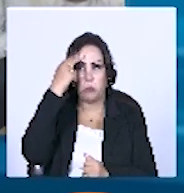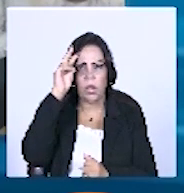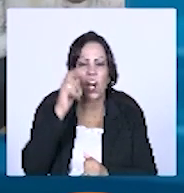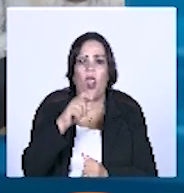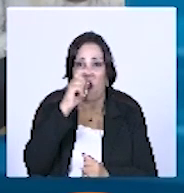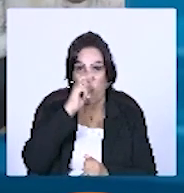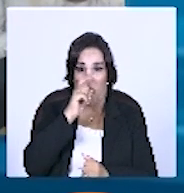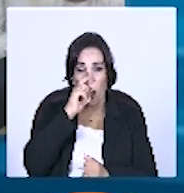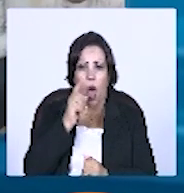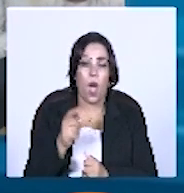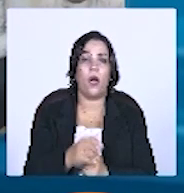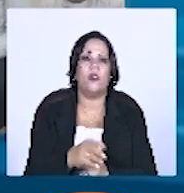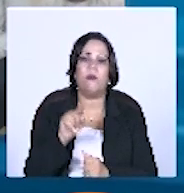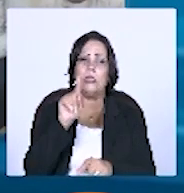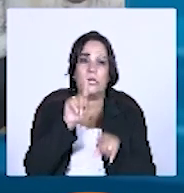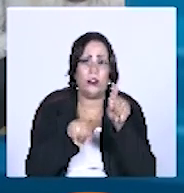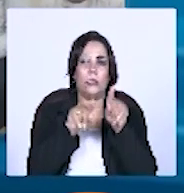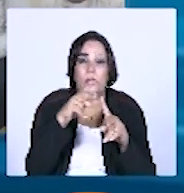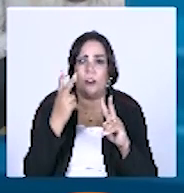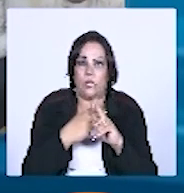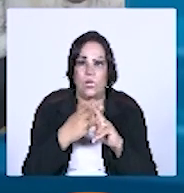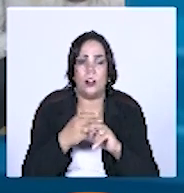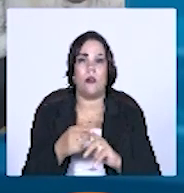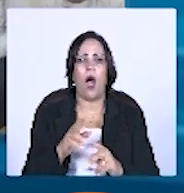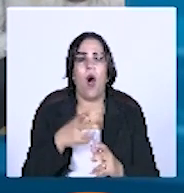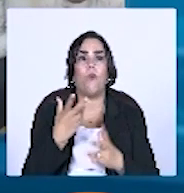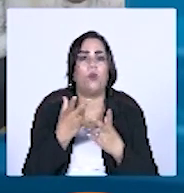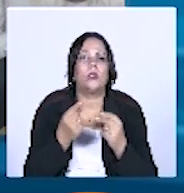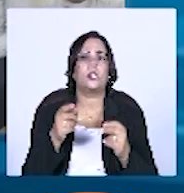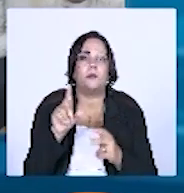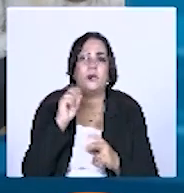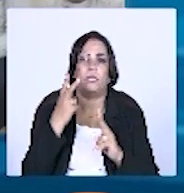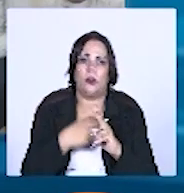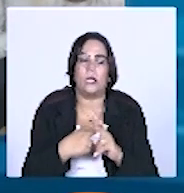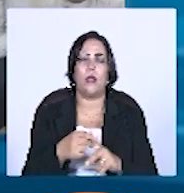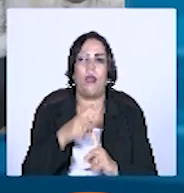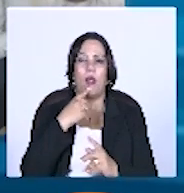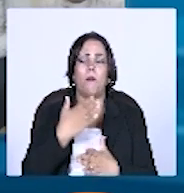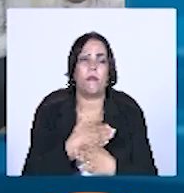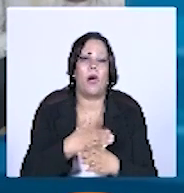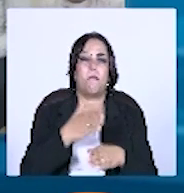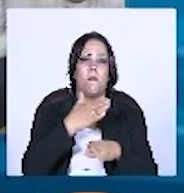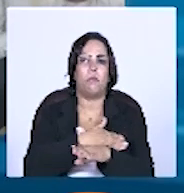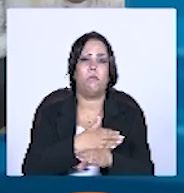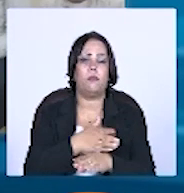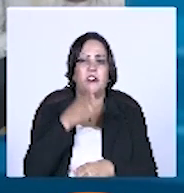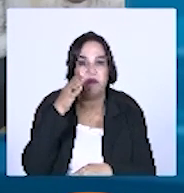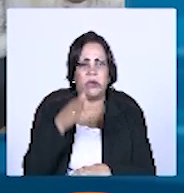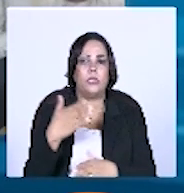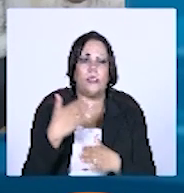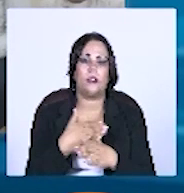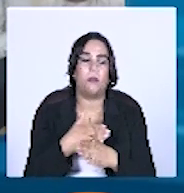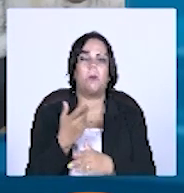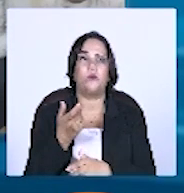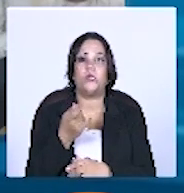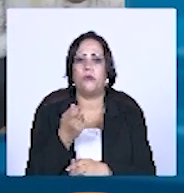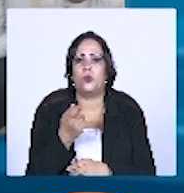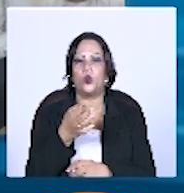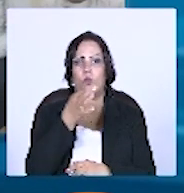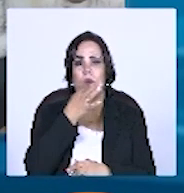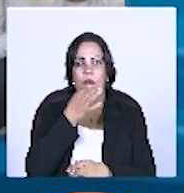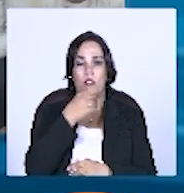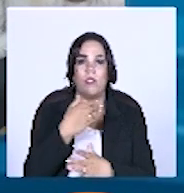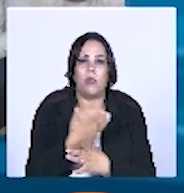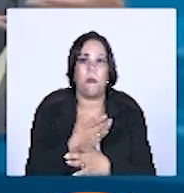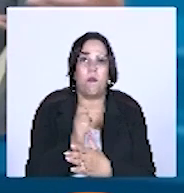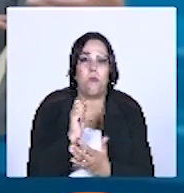القرى في بعض الناس او غالبيه الناس بيعانوا من ا يعني ضعف